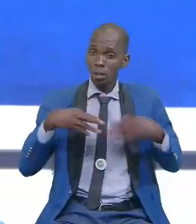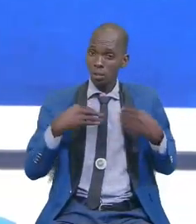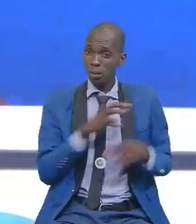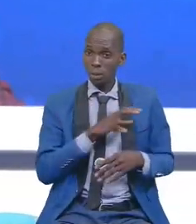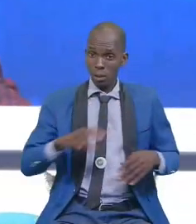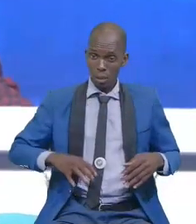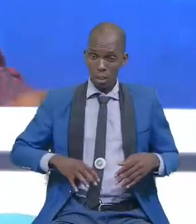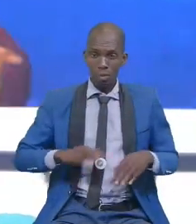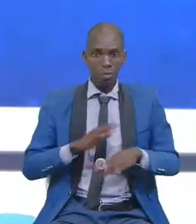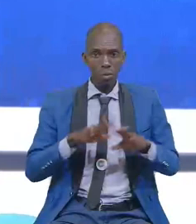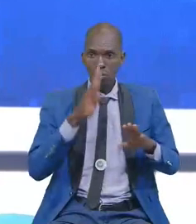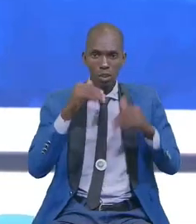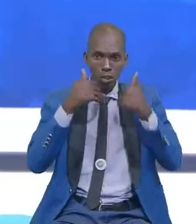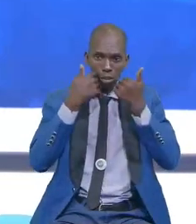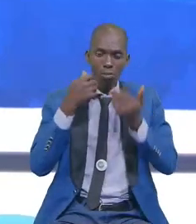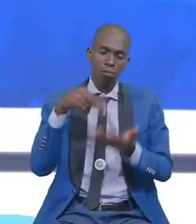es.